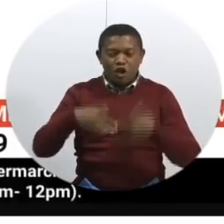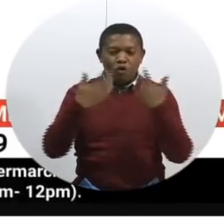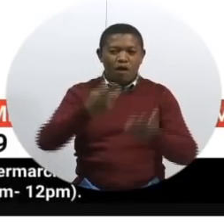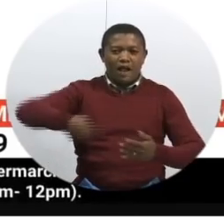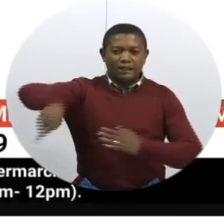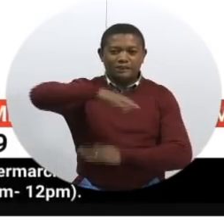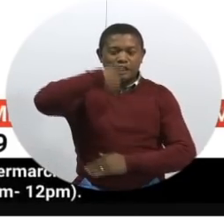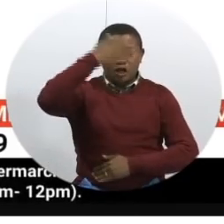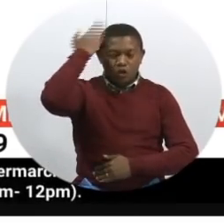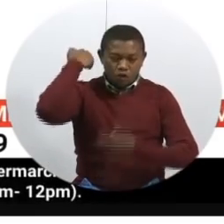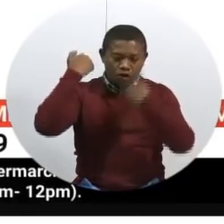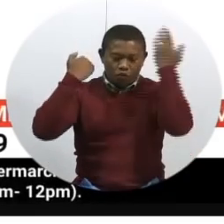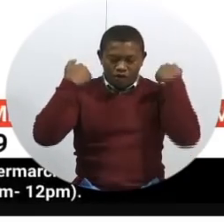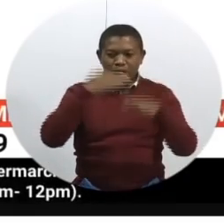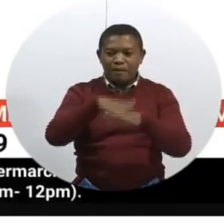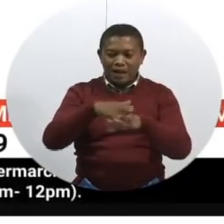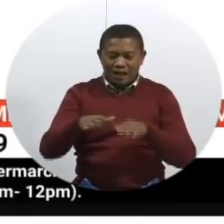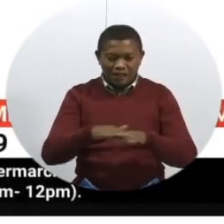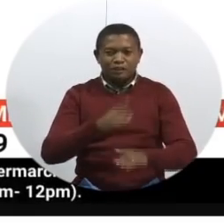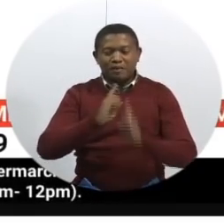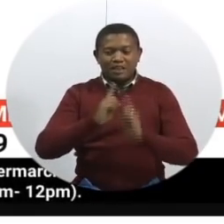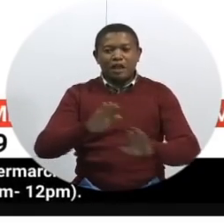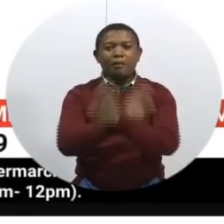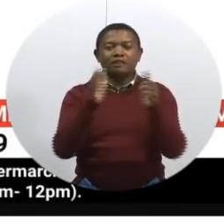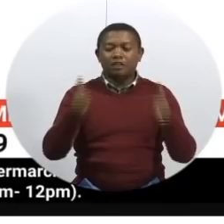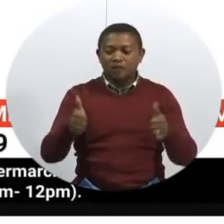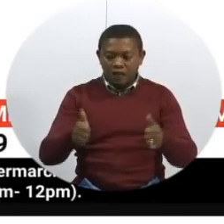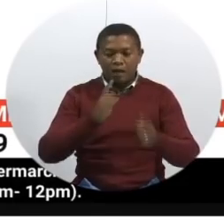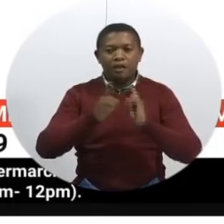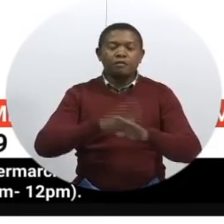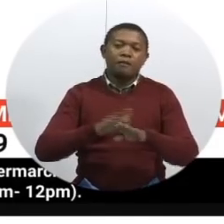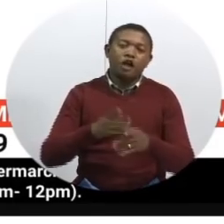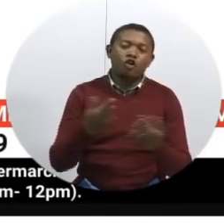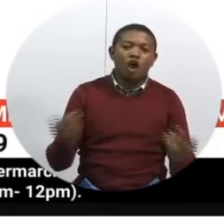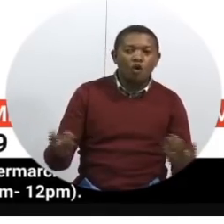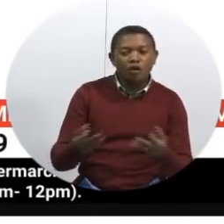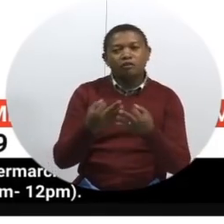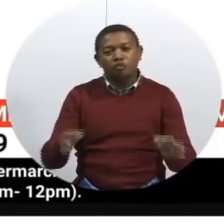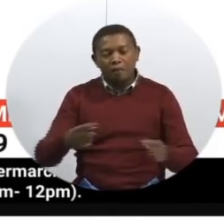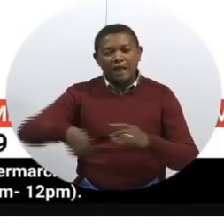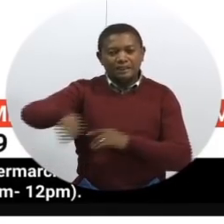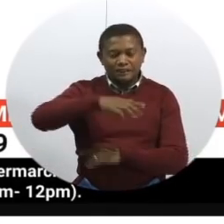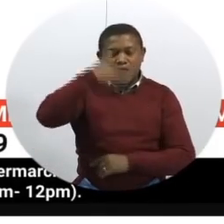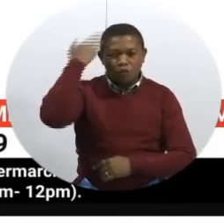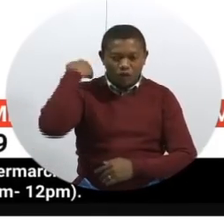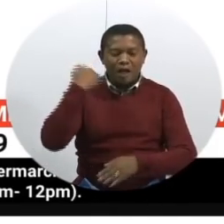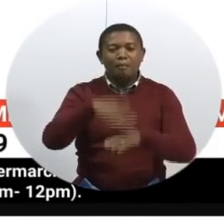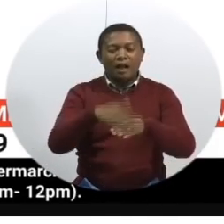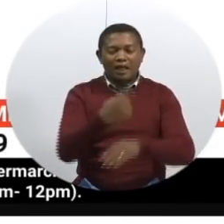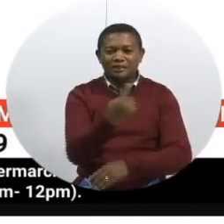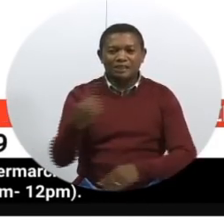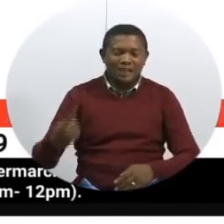vahoaka malagasy anatin'ny mangarahara iresahana ny fomba hiatrehantsika vahoaka malagasy tsirairay avy